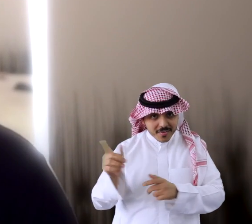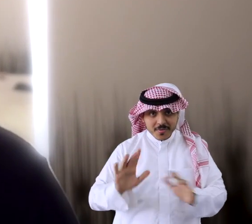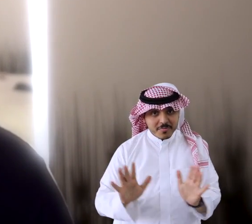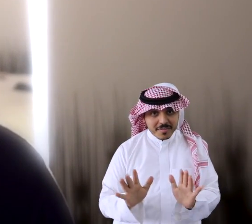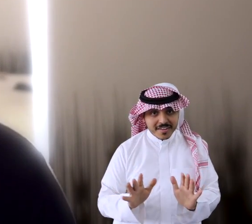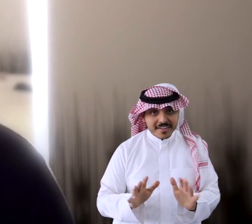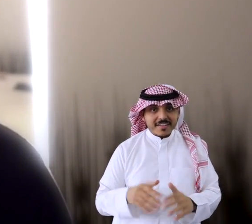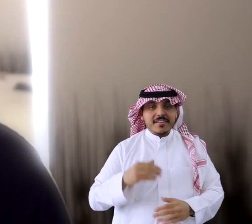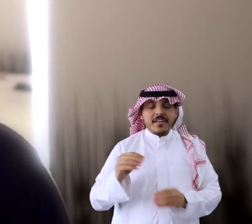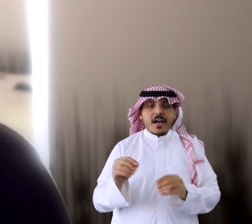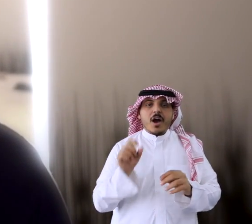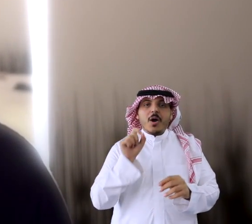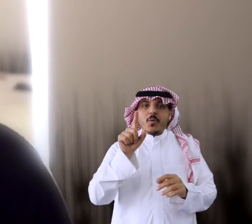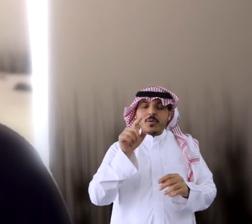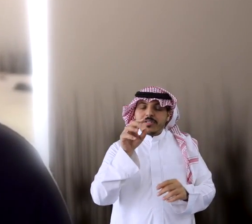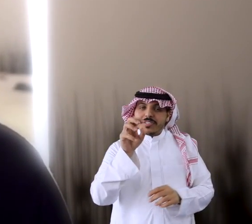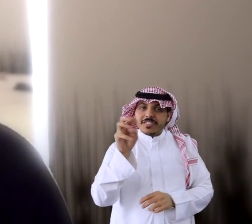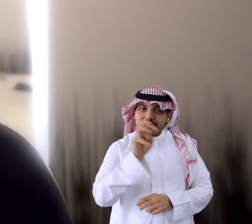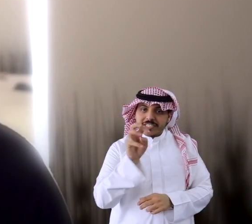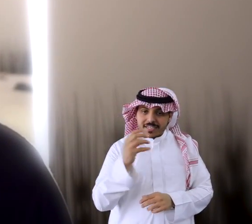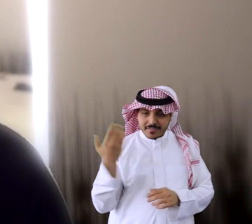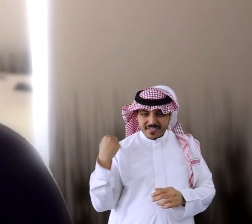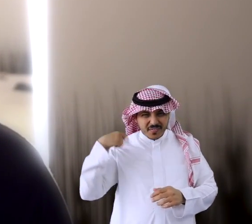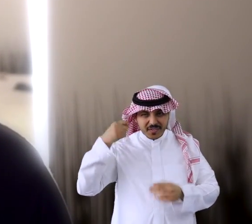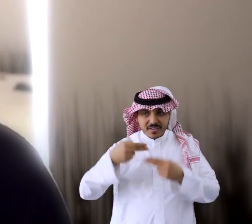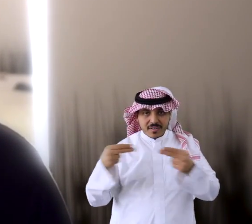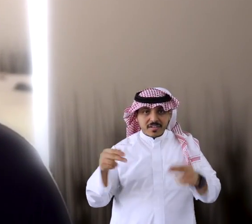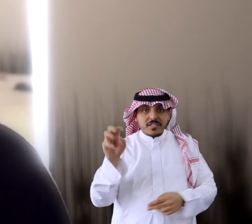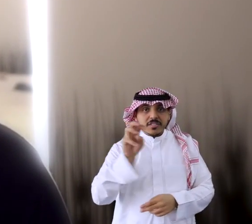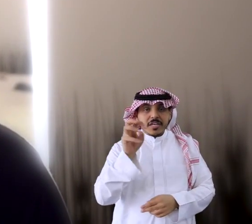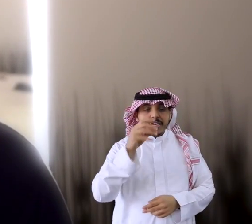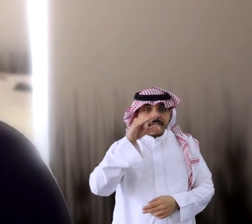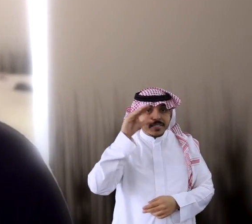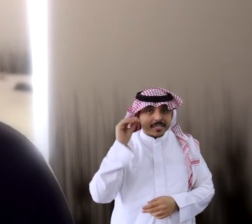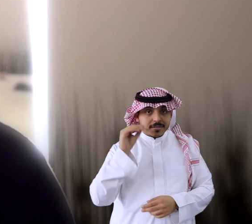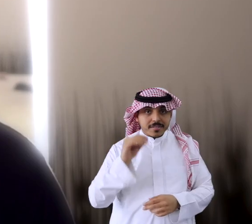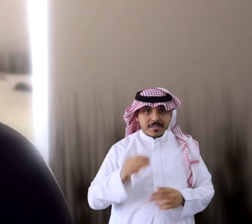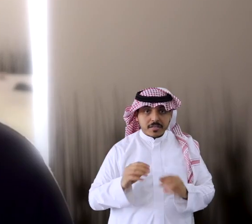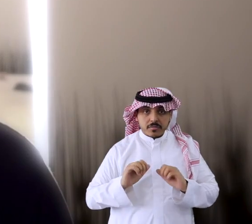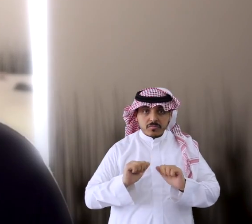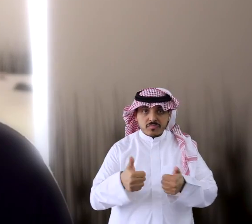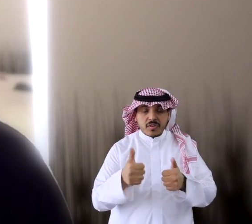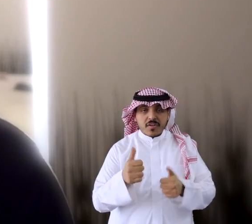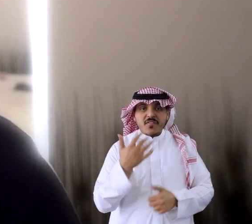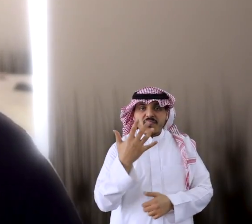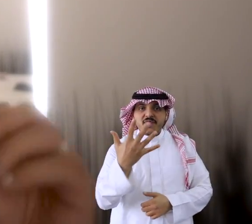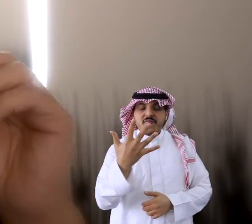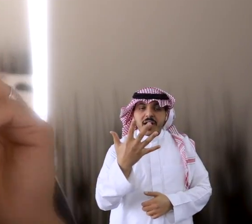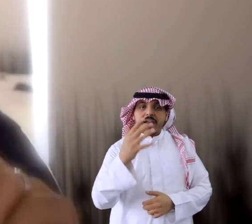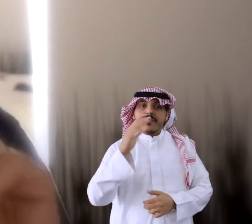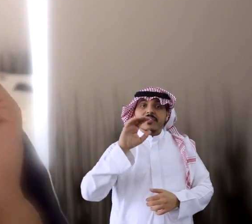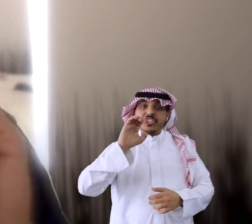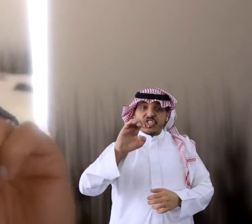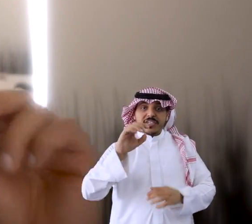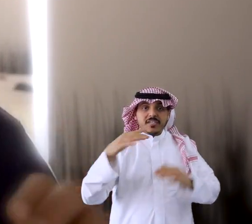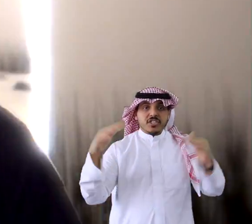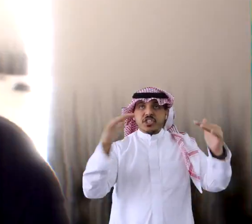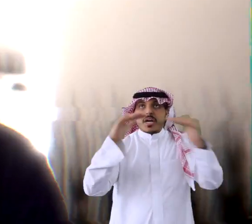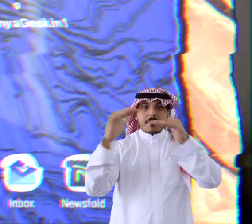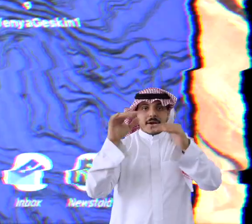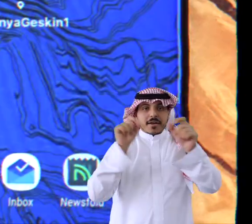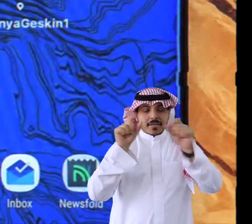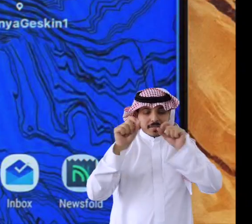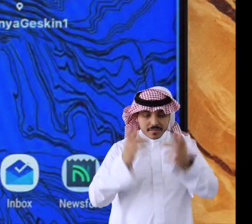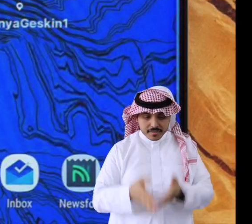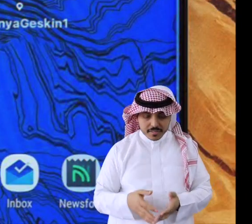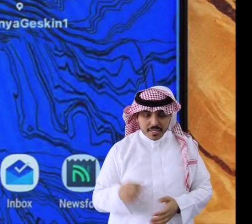أيضا, قلت لكم في بداية الحلقة أنه سامسونج قاعدة تواجه شيء يمكن ما يكون في مصلحتها لما يعلنوا عن تقنية 5G أو ينزلوا جوال S10